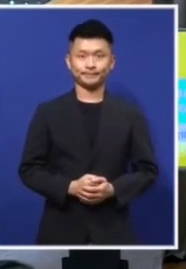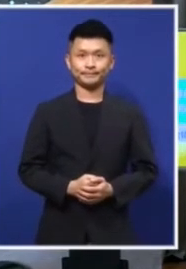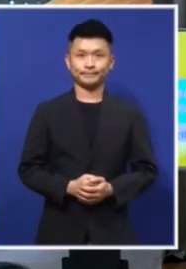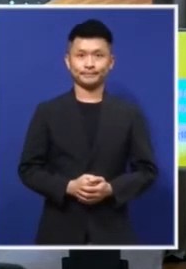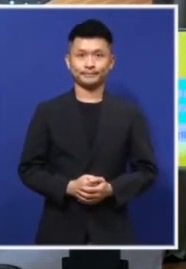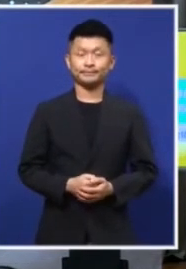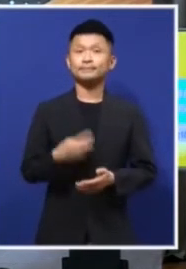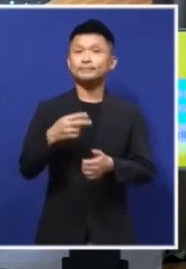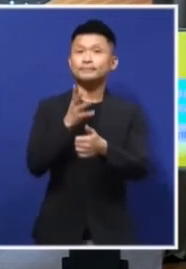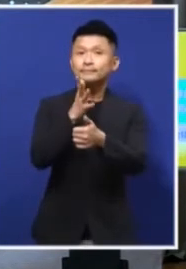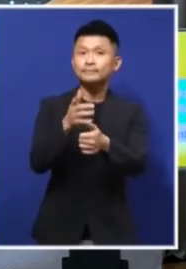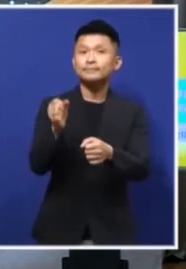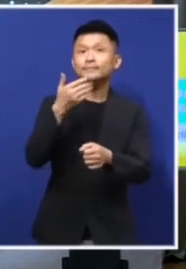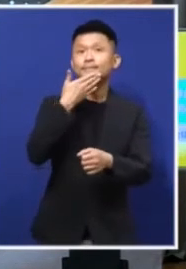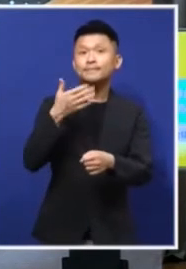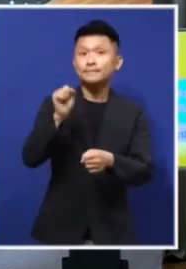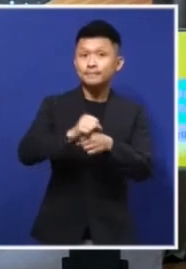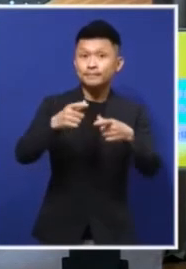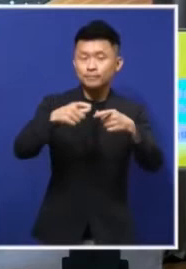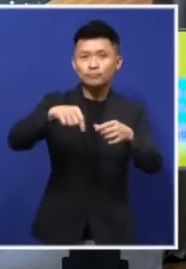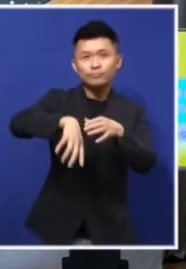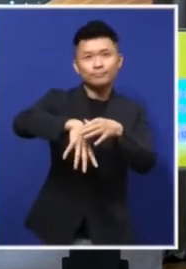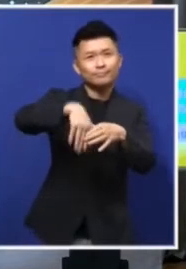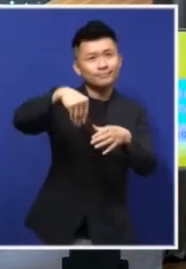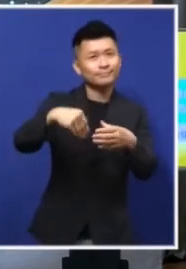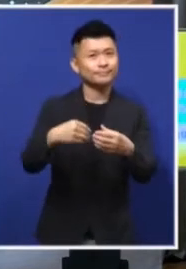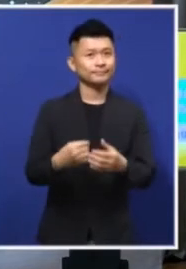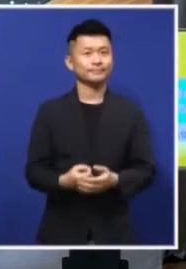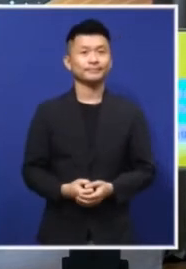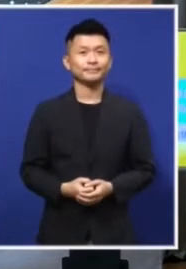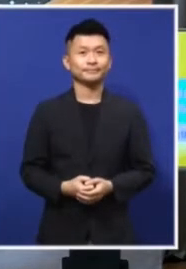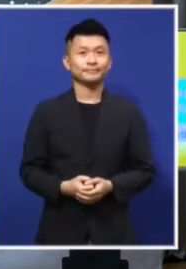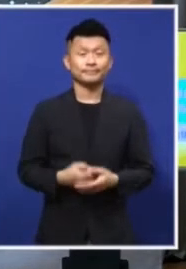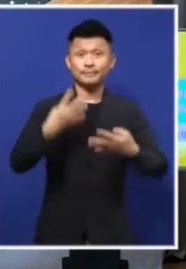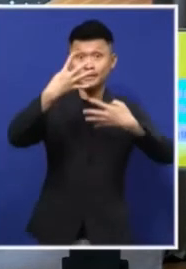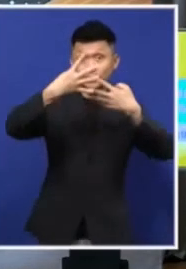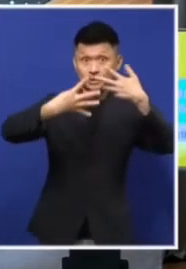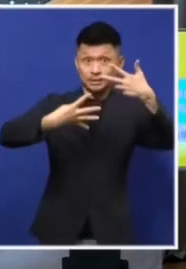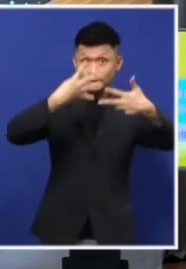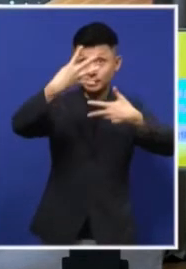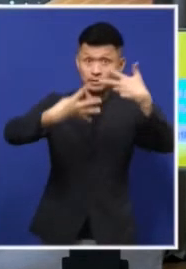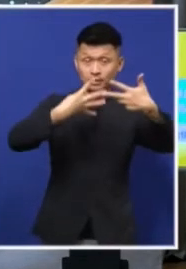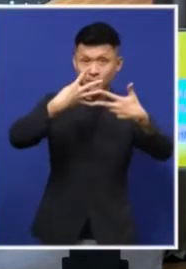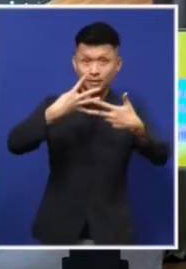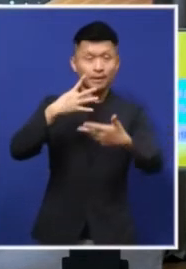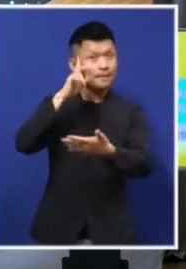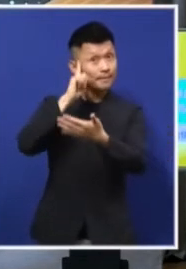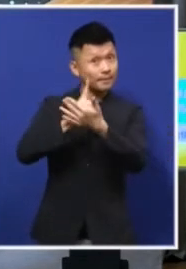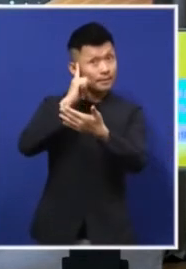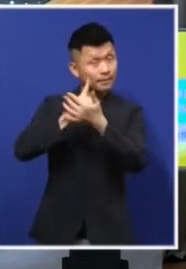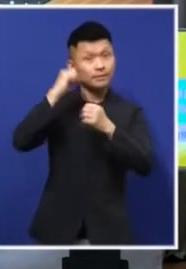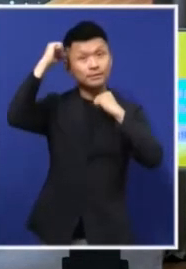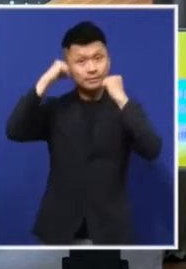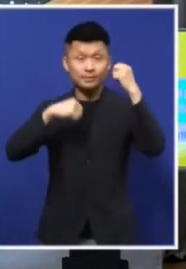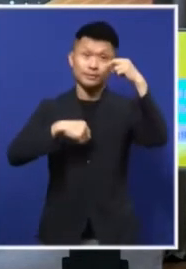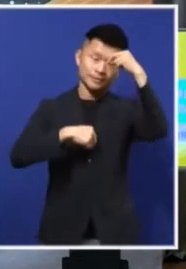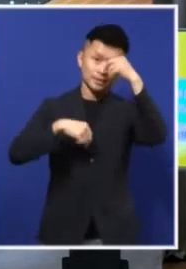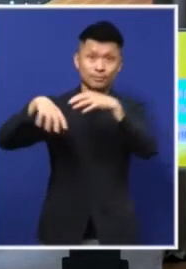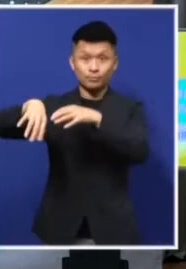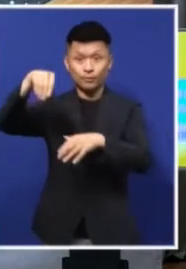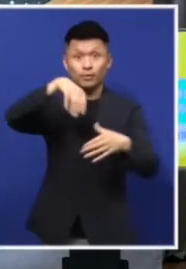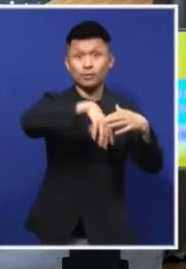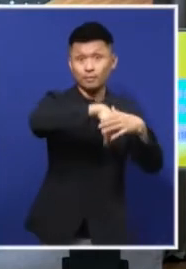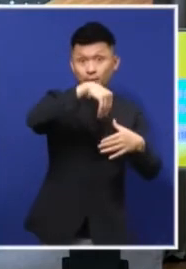还是要问一下加码券抽签，就是我们4周，然后有每天是上下午各抽一种，这样看起来是